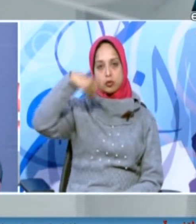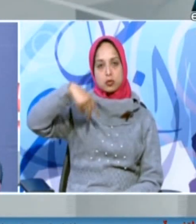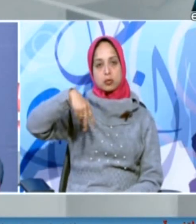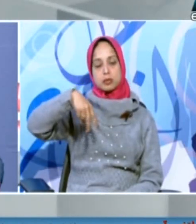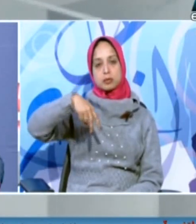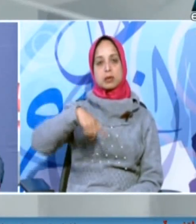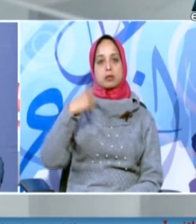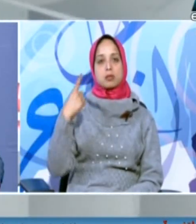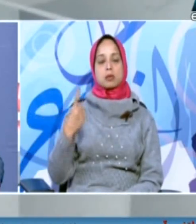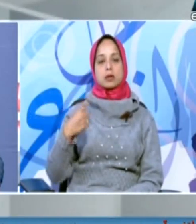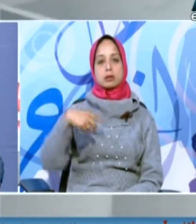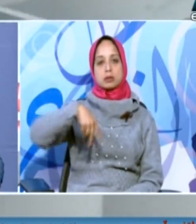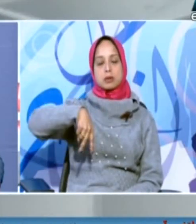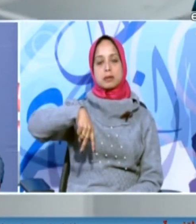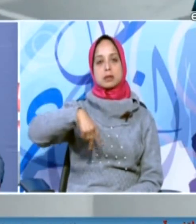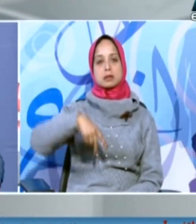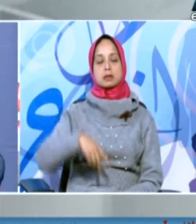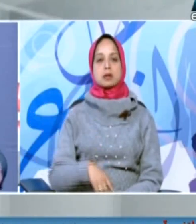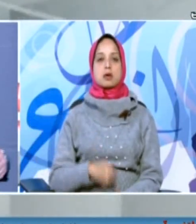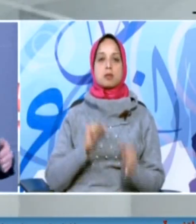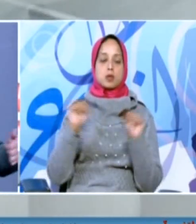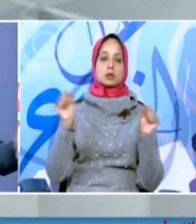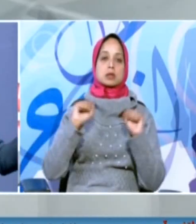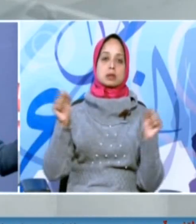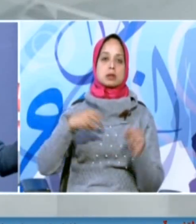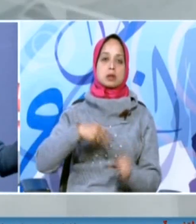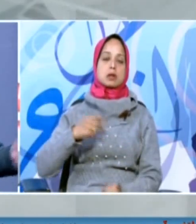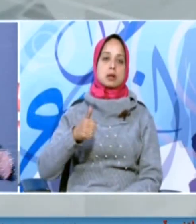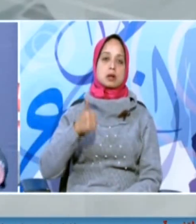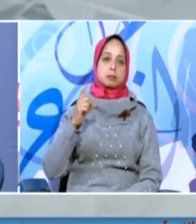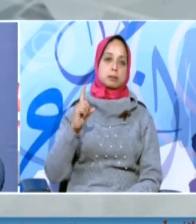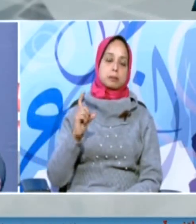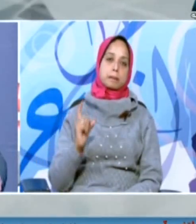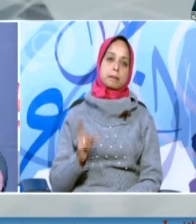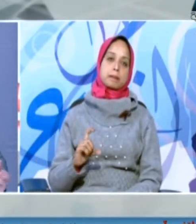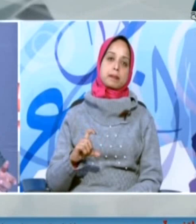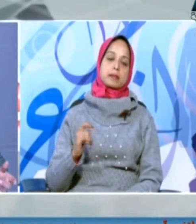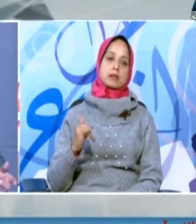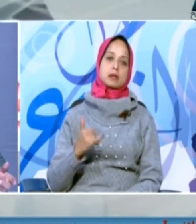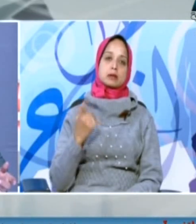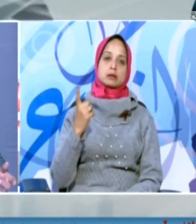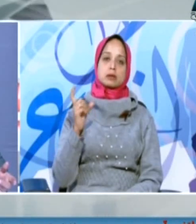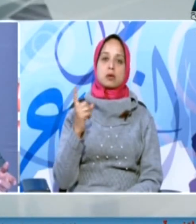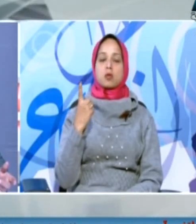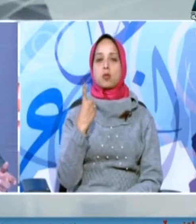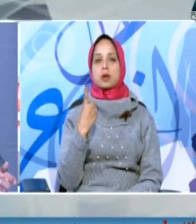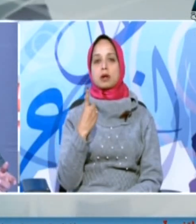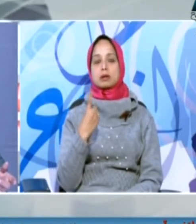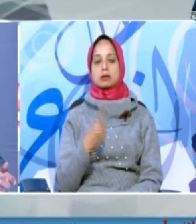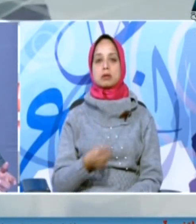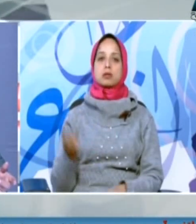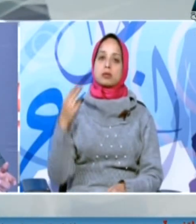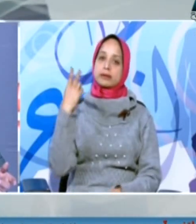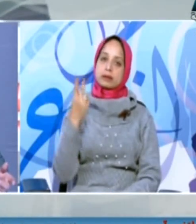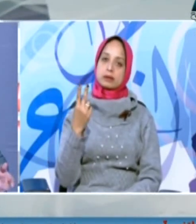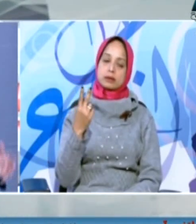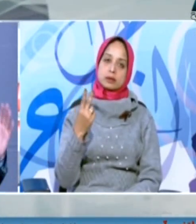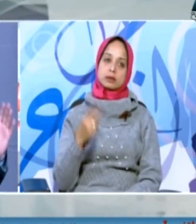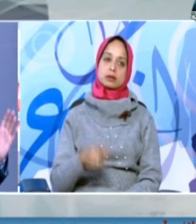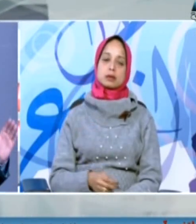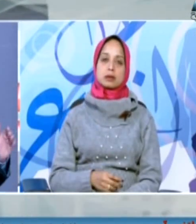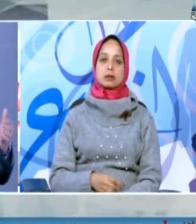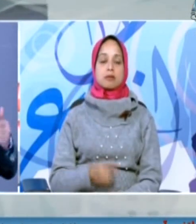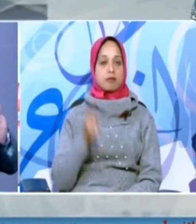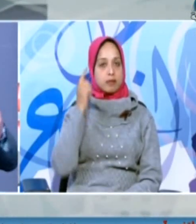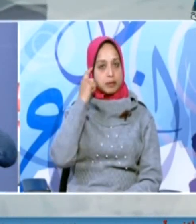الأولى. صح؟ في بقى مظاهرة عابدين الثانية سبتمبر 1881، فاهمة؟ أيوه فاهمة. طب